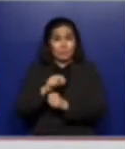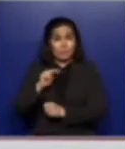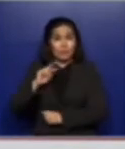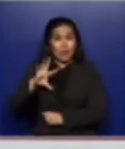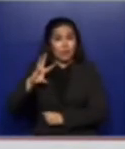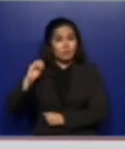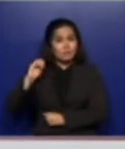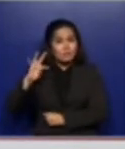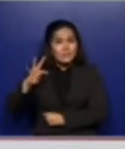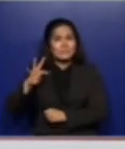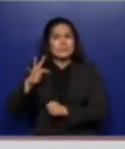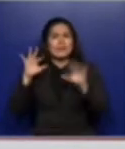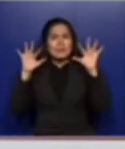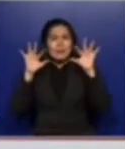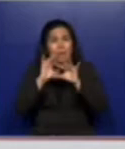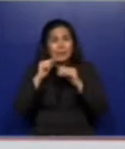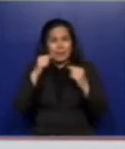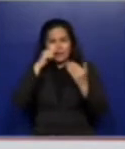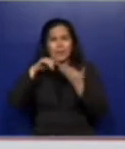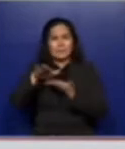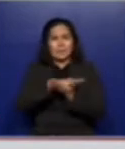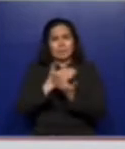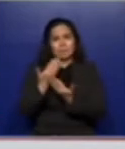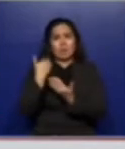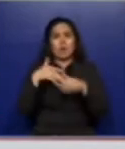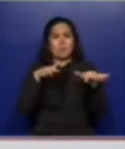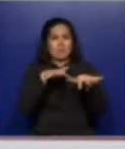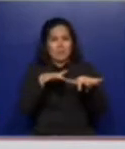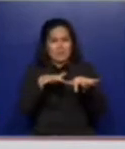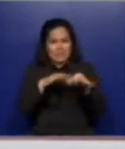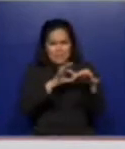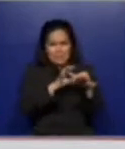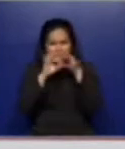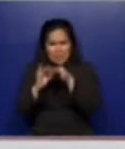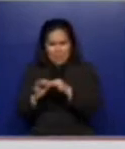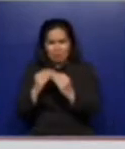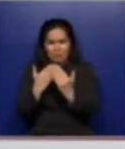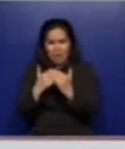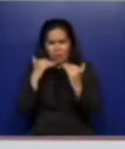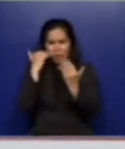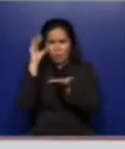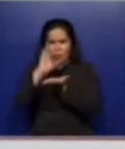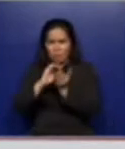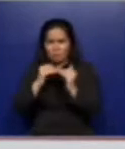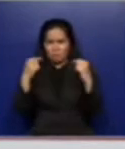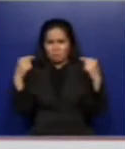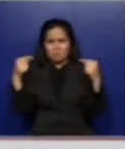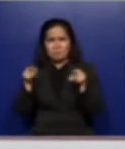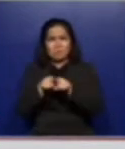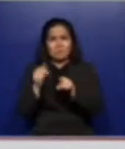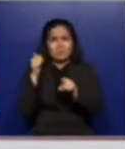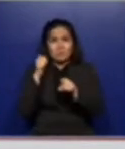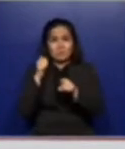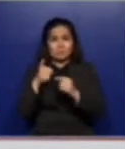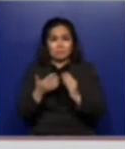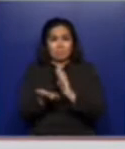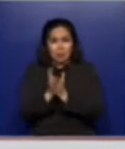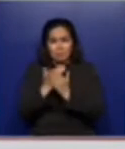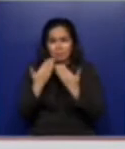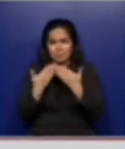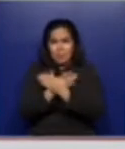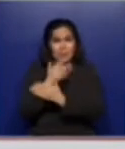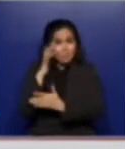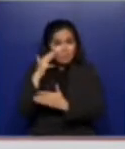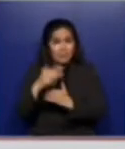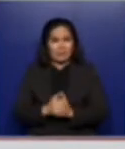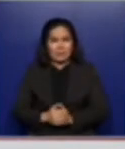เหมือนกับประเทศไทยอยู่ในภาวะปกติเหมือนกับหลายท่านที่พูดไปแล้วอย่าลืมนะครับประเทศ